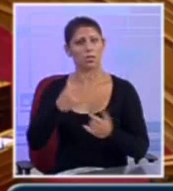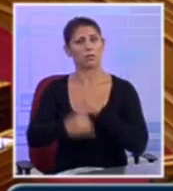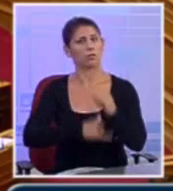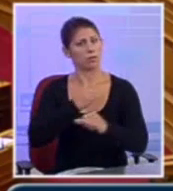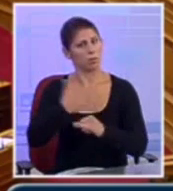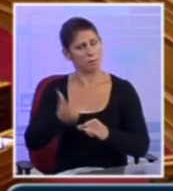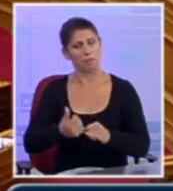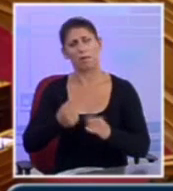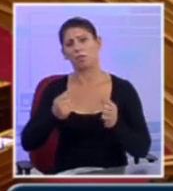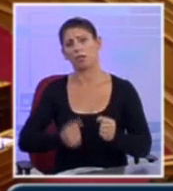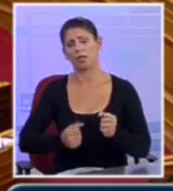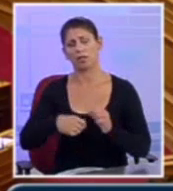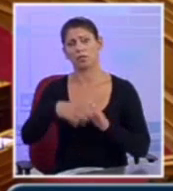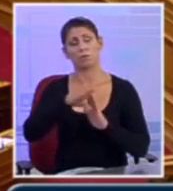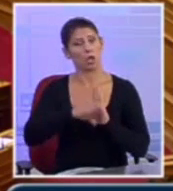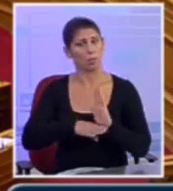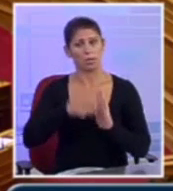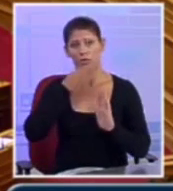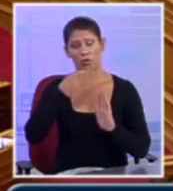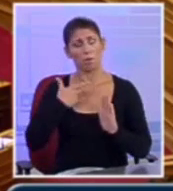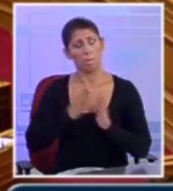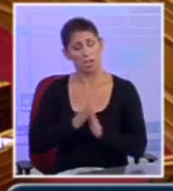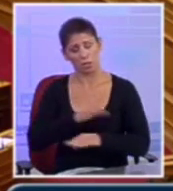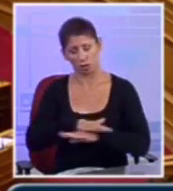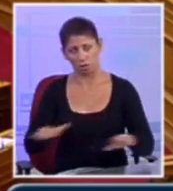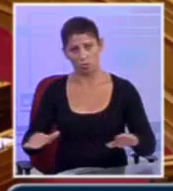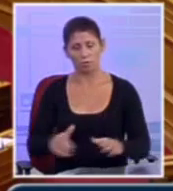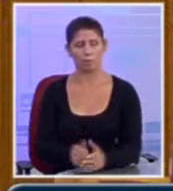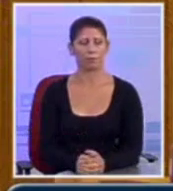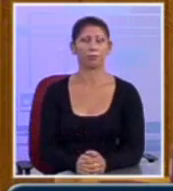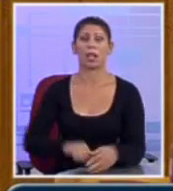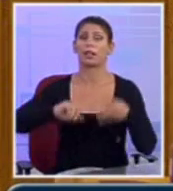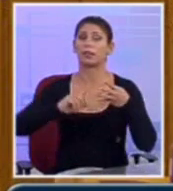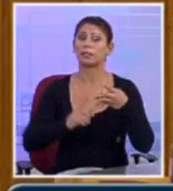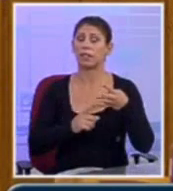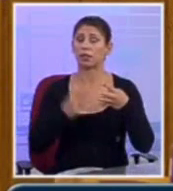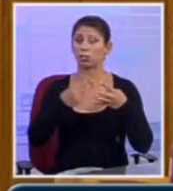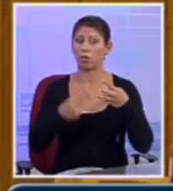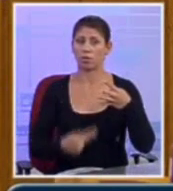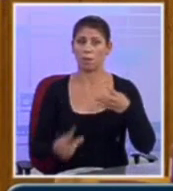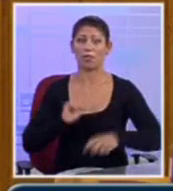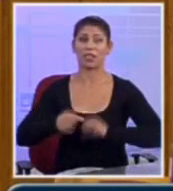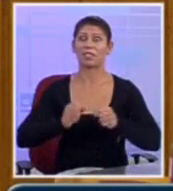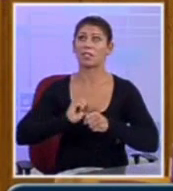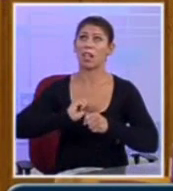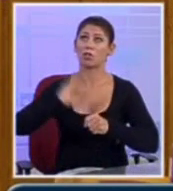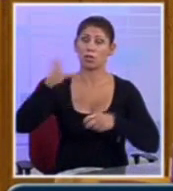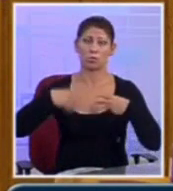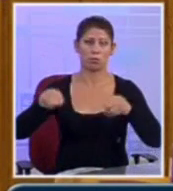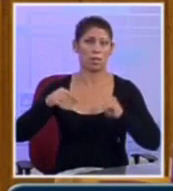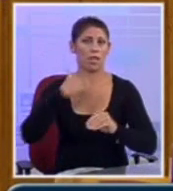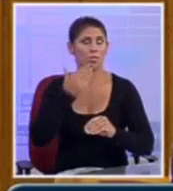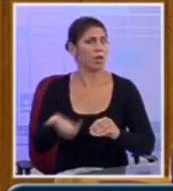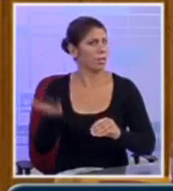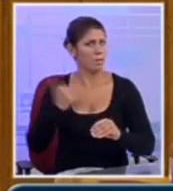δηλώσεων. Αλλιώς δεν θα προλάβουν. Εντάξει, κλείστε παρακαλώ. Ευχαριστώ. Τέταρτος άξονας είναι η δράση της εξωστρέφειας. Δεν υπάρχει χώρα